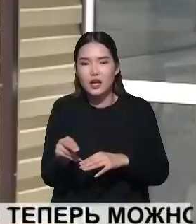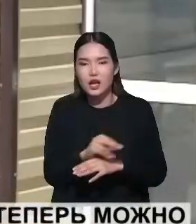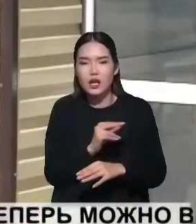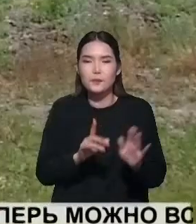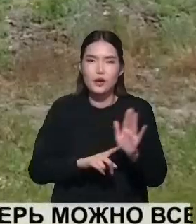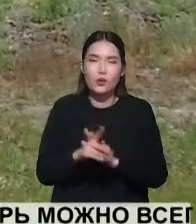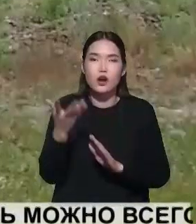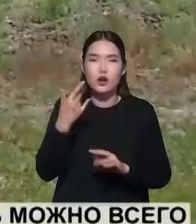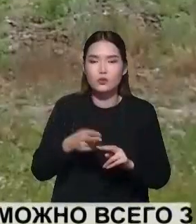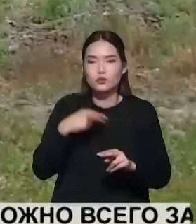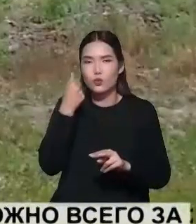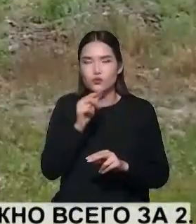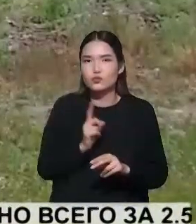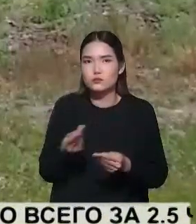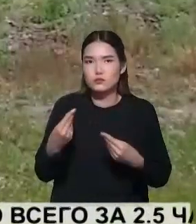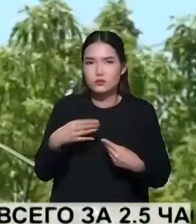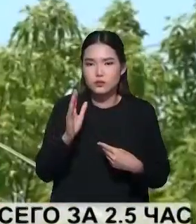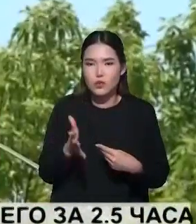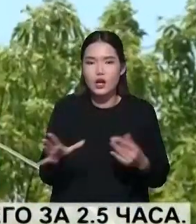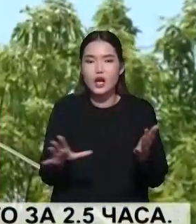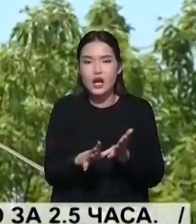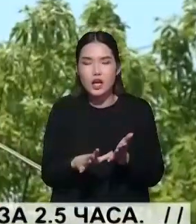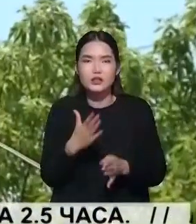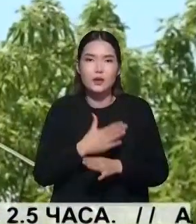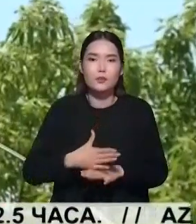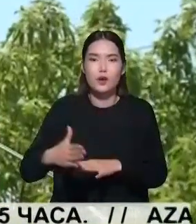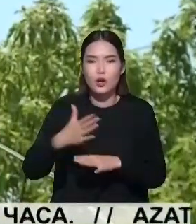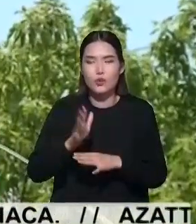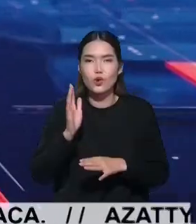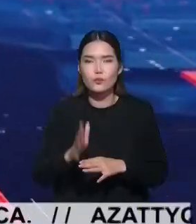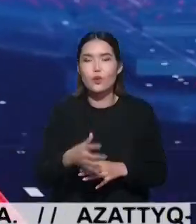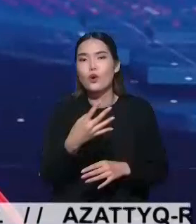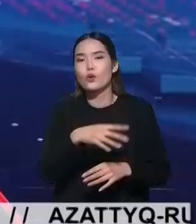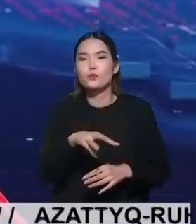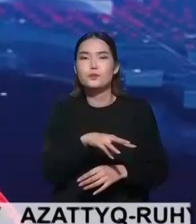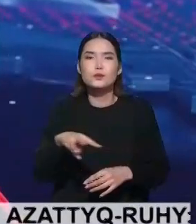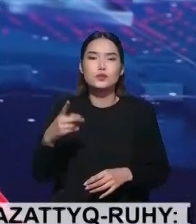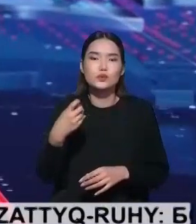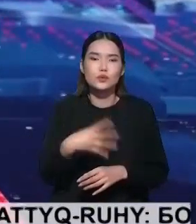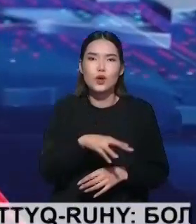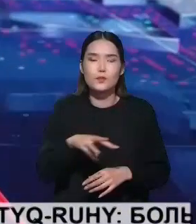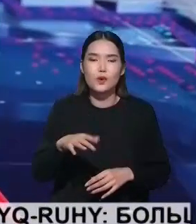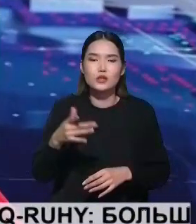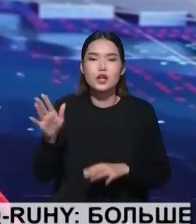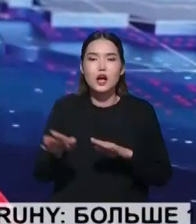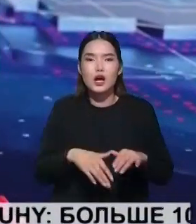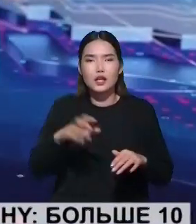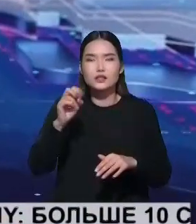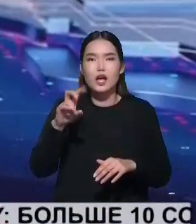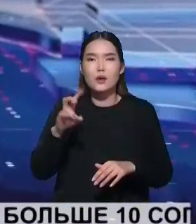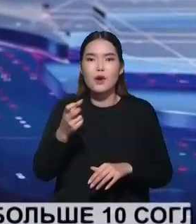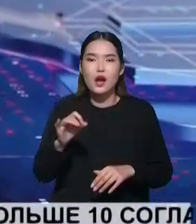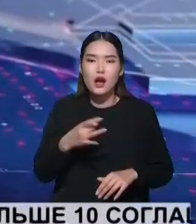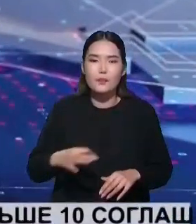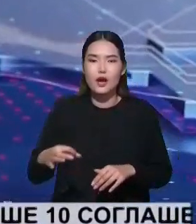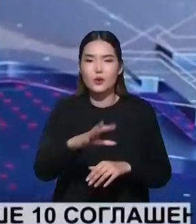этом году. В управлении энергетики проект оценивают 140 миллионов тенге. После того, как акиматом Абайского района будет